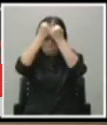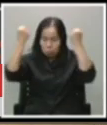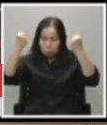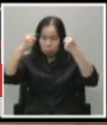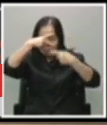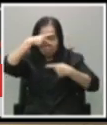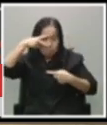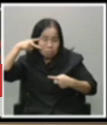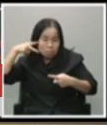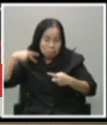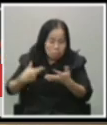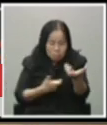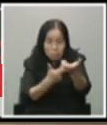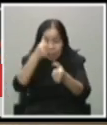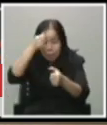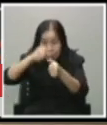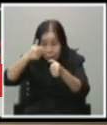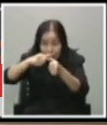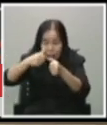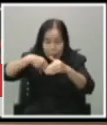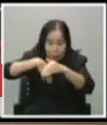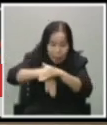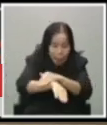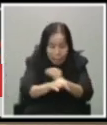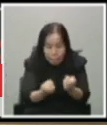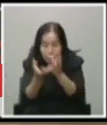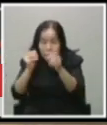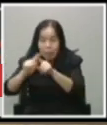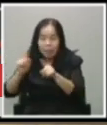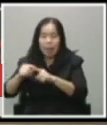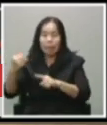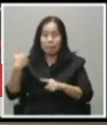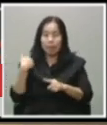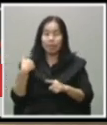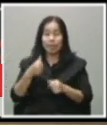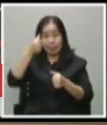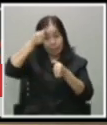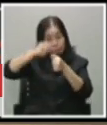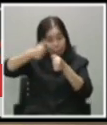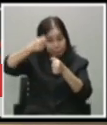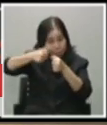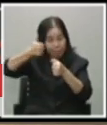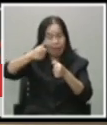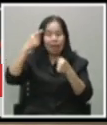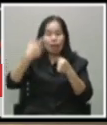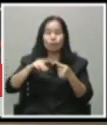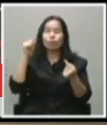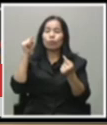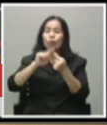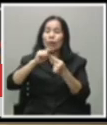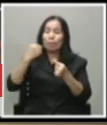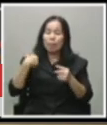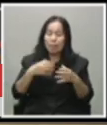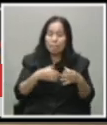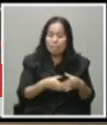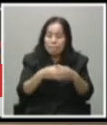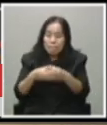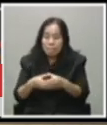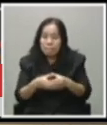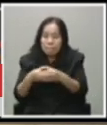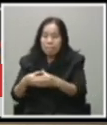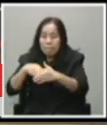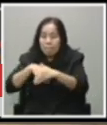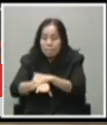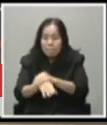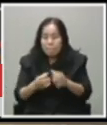คือพวกผู้ก่อการร้ายต่างๆเนี่ยครับเขาก็ได้มีการเคลื่อนย้ายหลบหนีไม่ว่าจะเป็นตะวัน